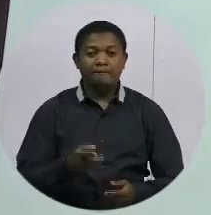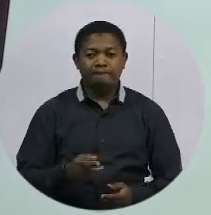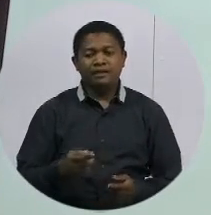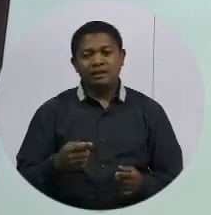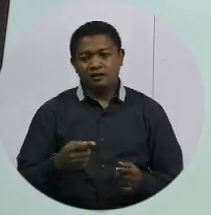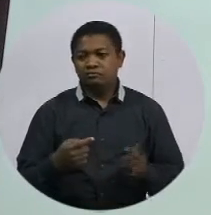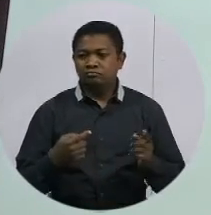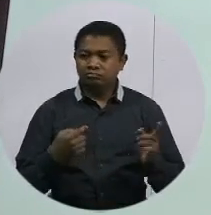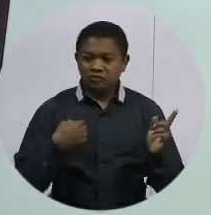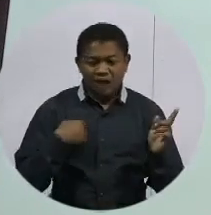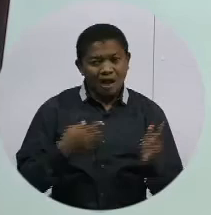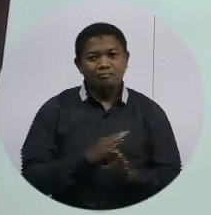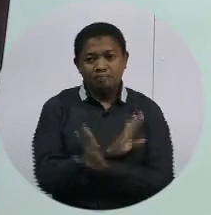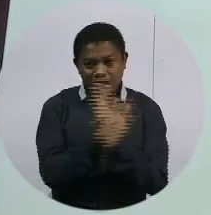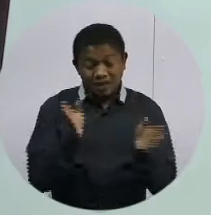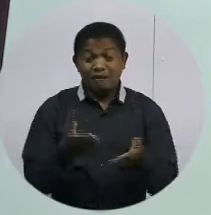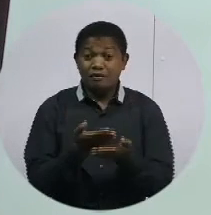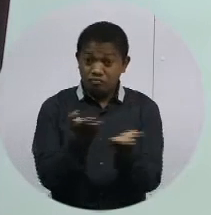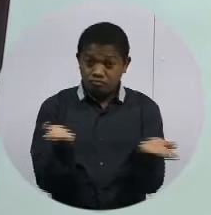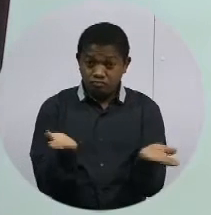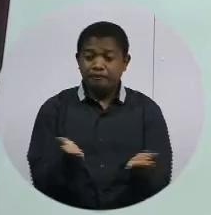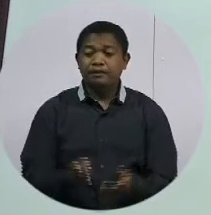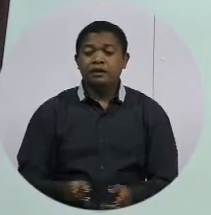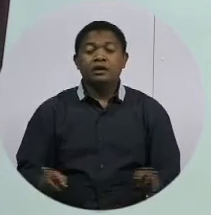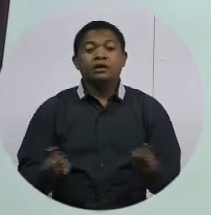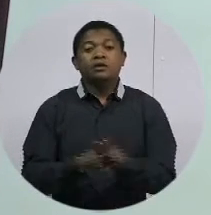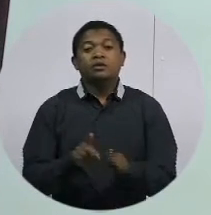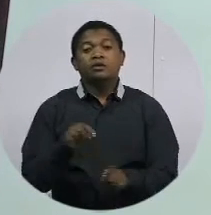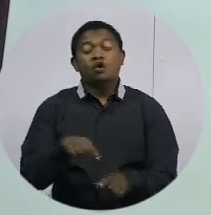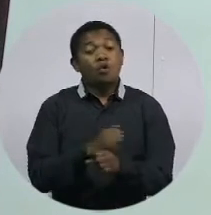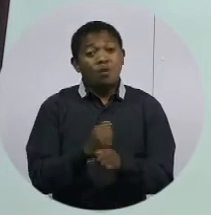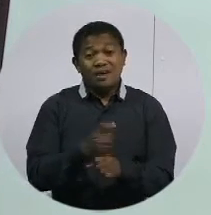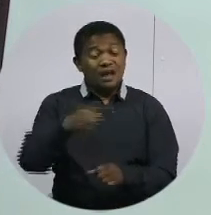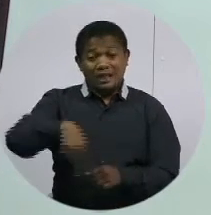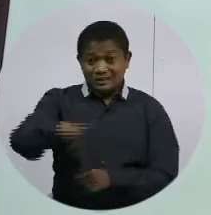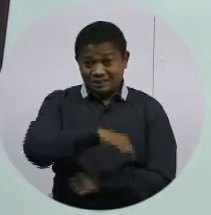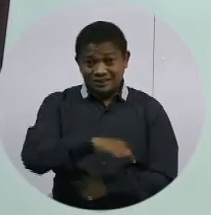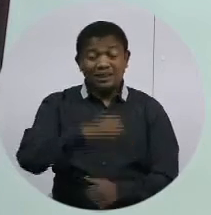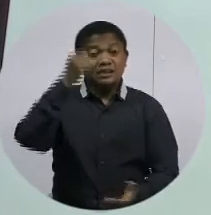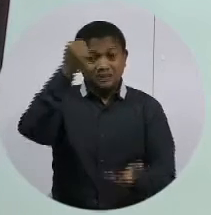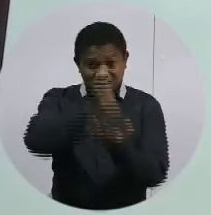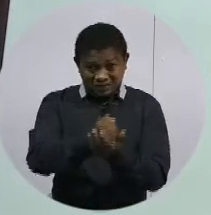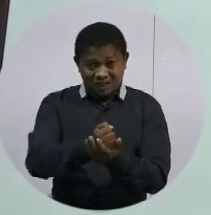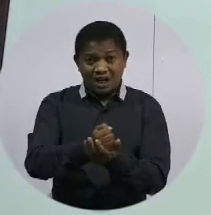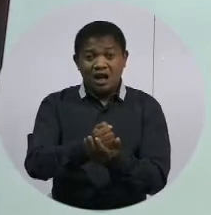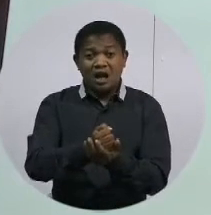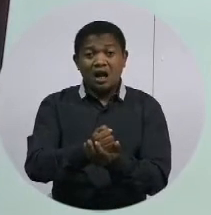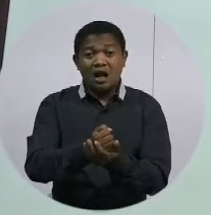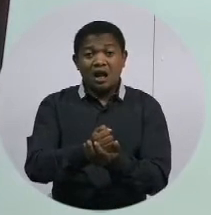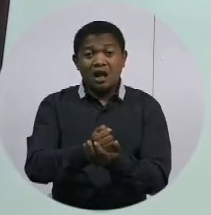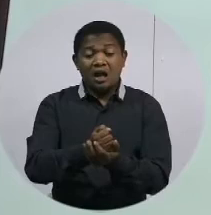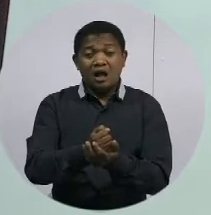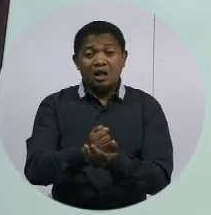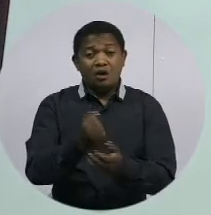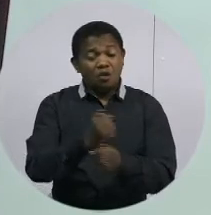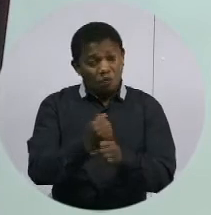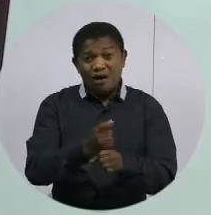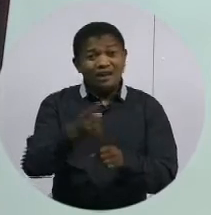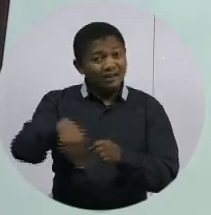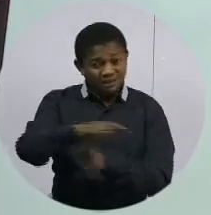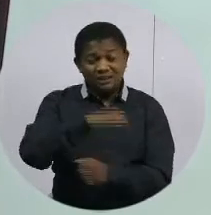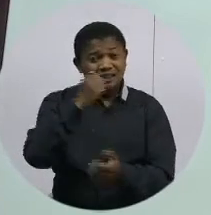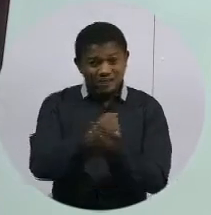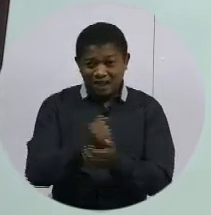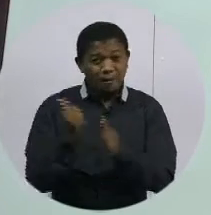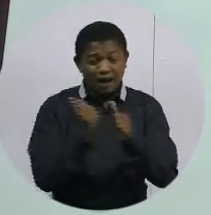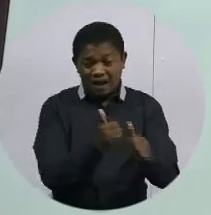azavaina amintsika vahoaka, fa raha ohatra tena voankajontsika tsara ilay atao hoe kritera